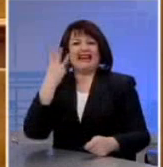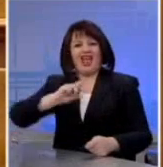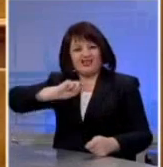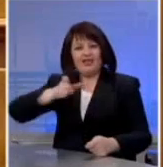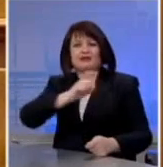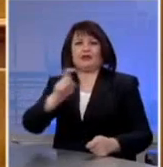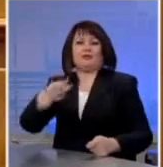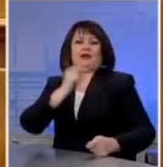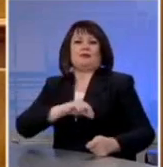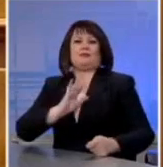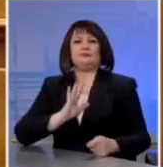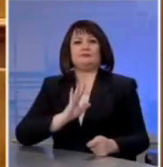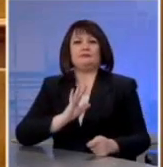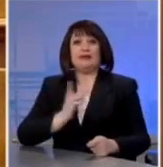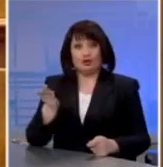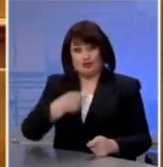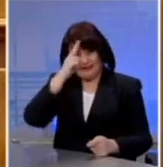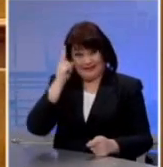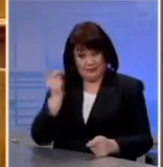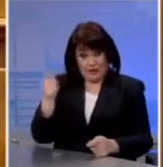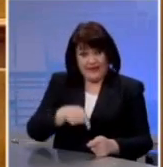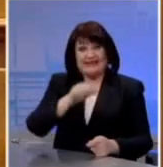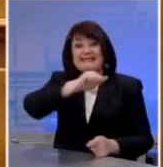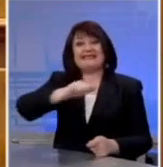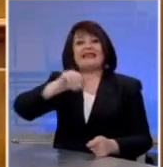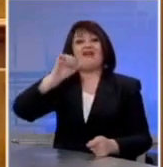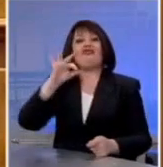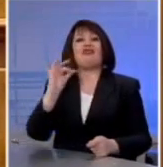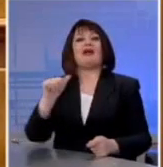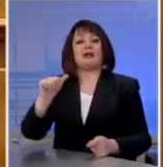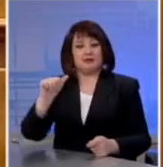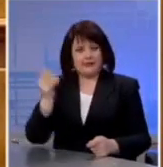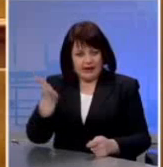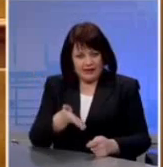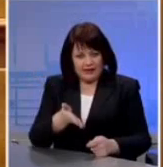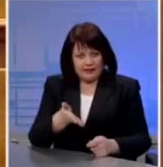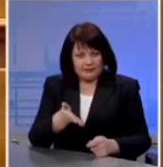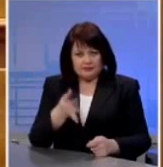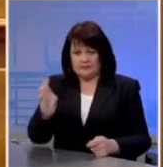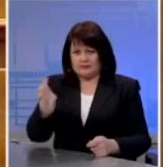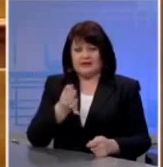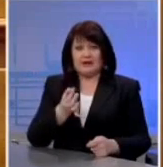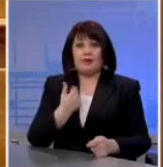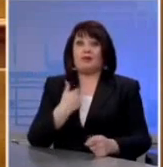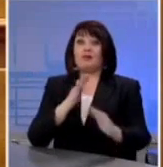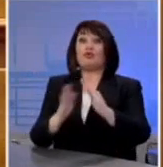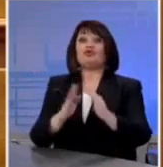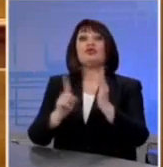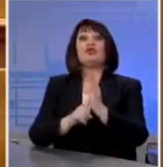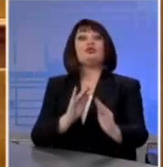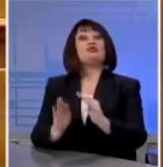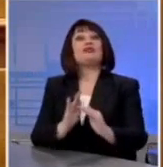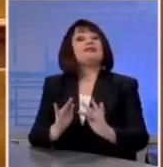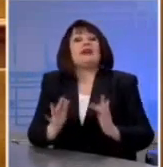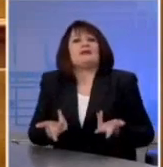Ο κύριος Σάφα λοιπόν Έρχεται και μας λέει ότι είχε ασυλία από τον νόμο. Ποια είναι η